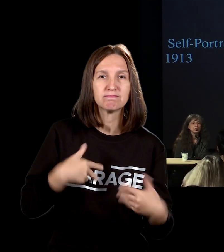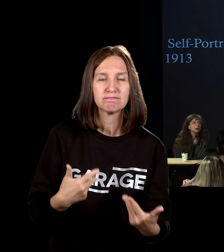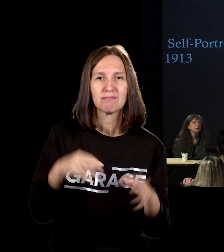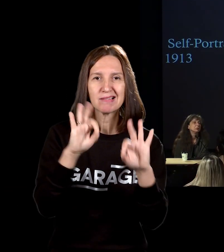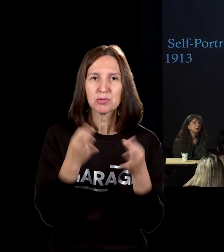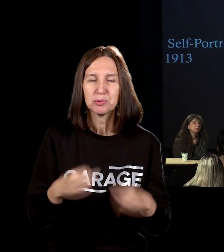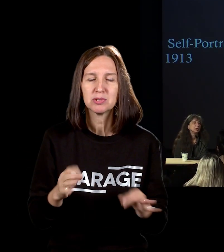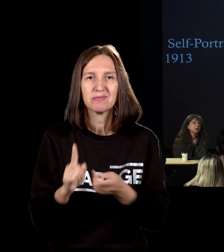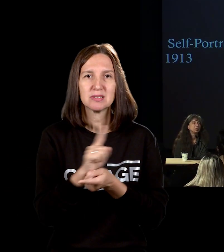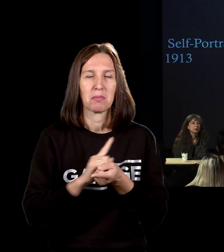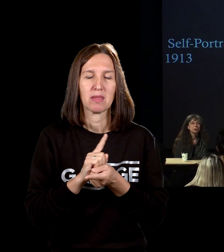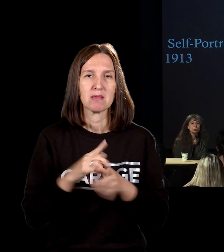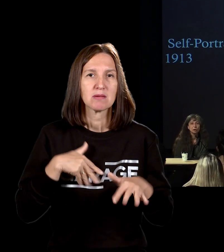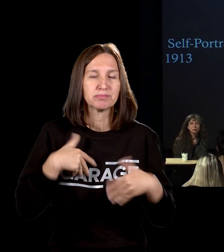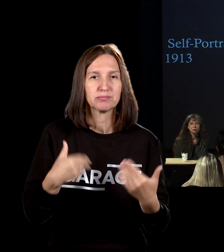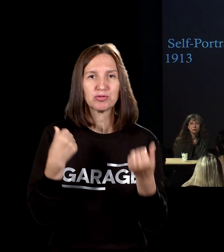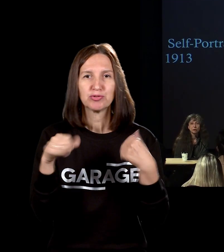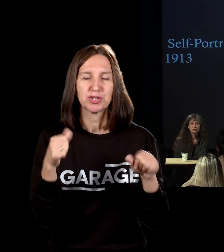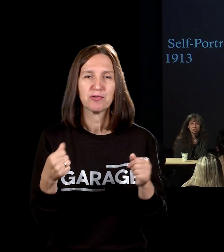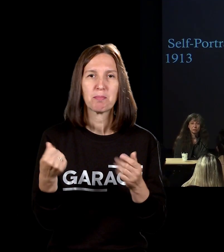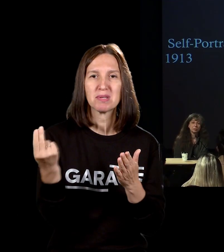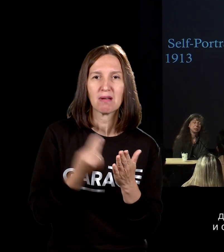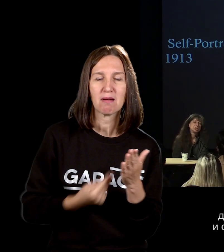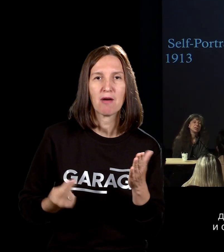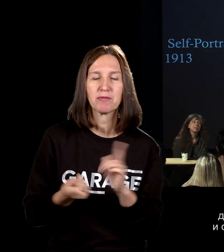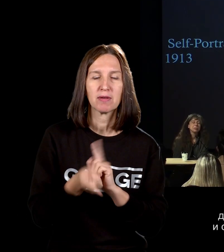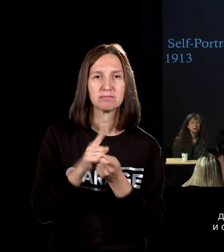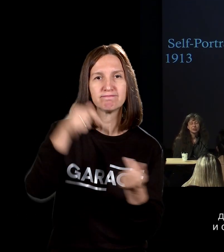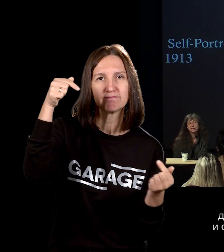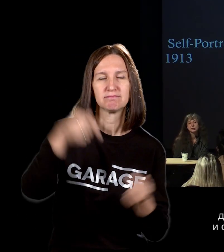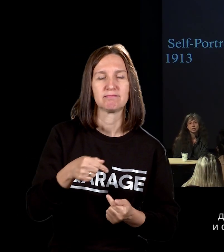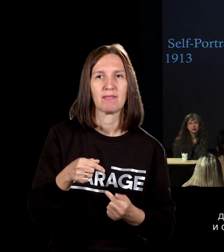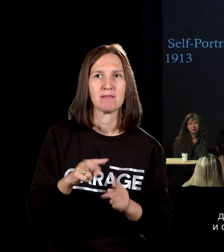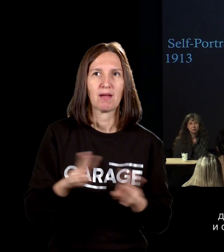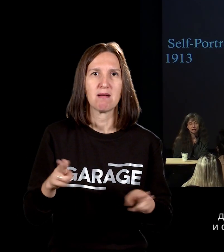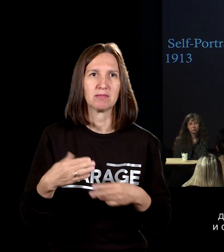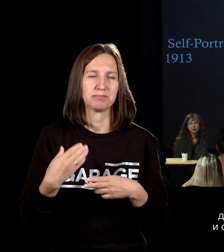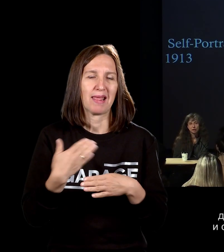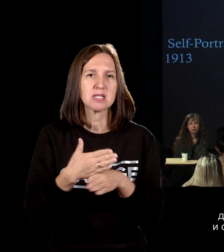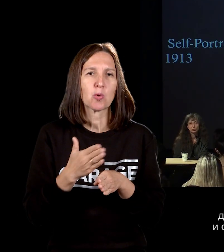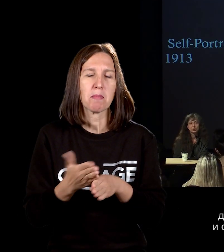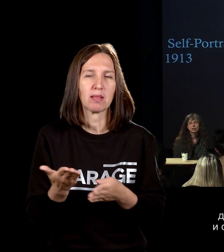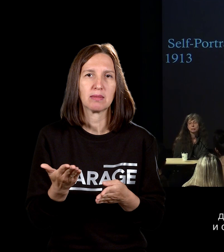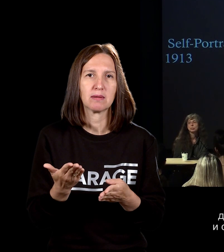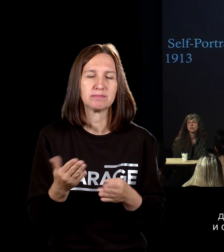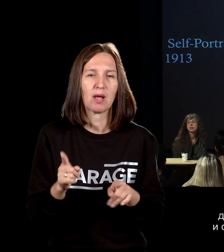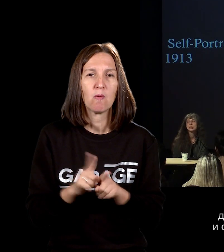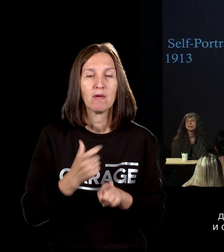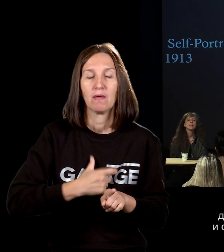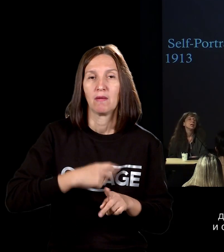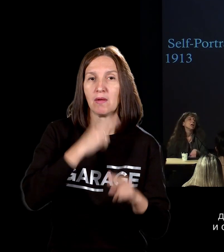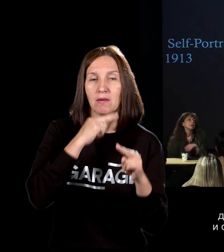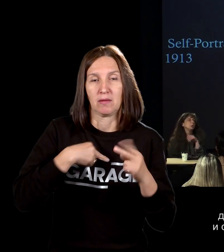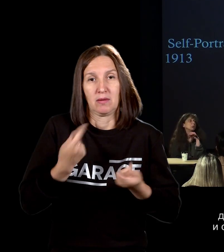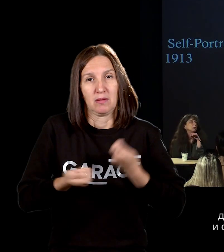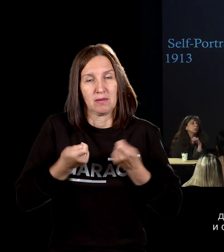графики, чтобы сделать его наиболее адекватным инструментом вот этого почти эксгибиционистского исследования себя, самокопания,